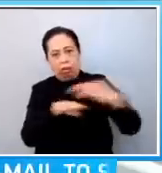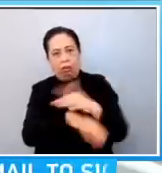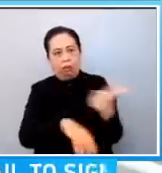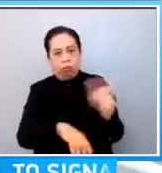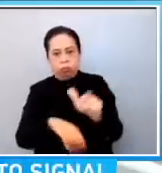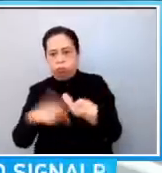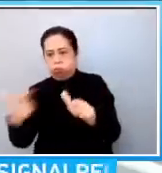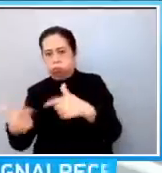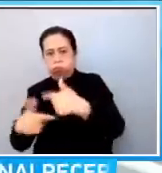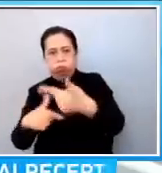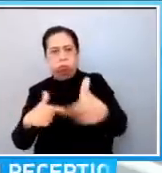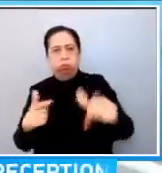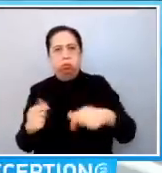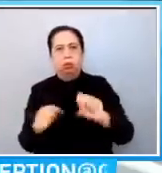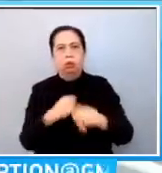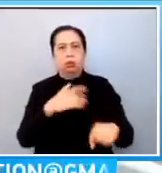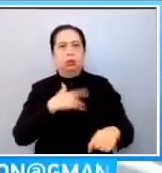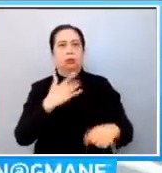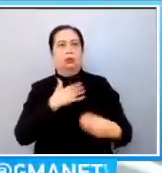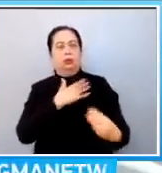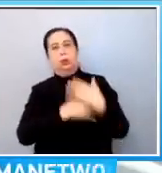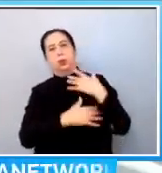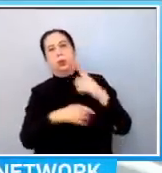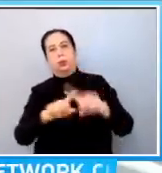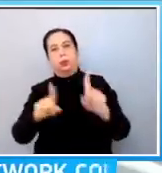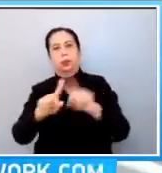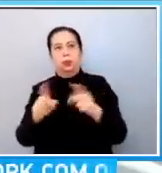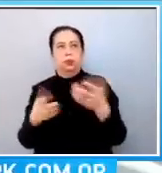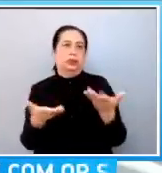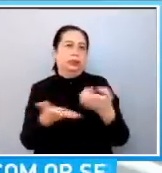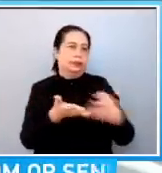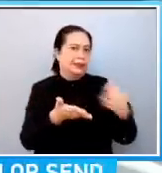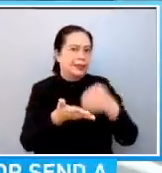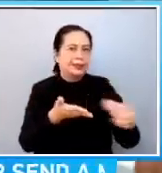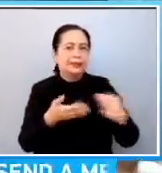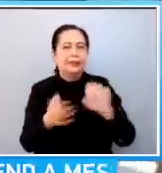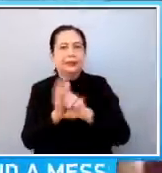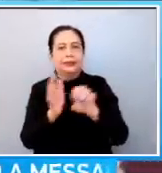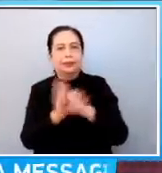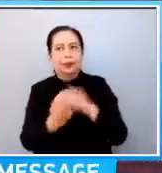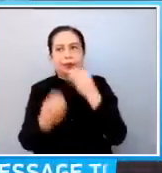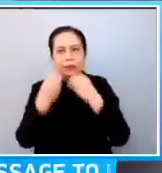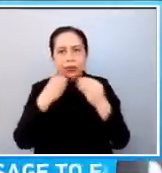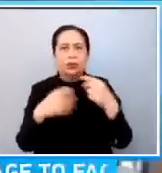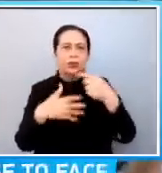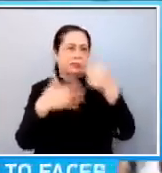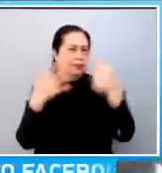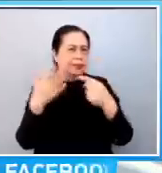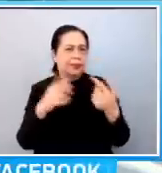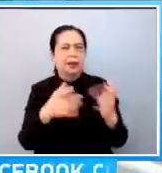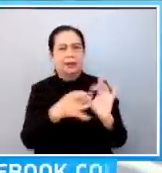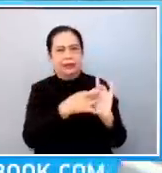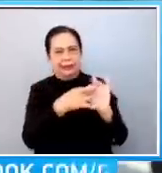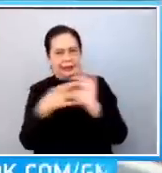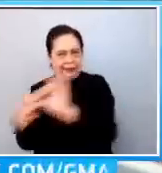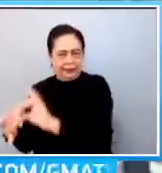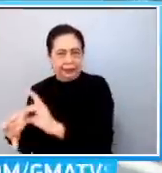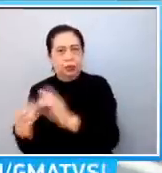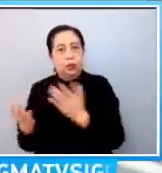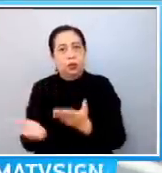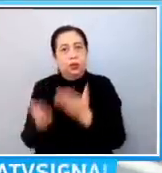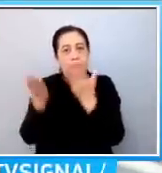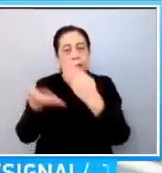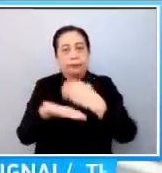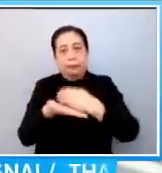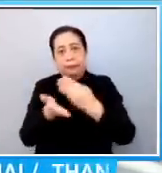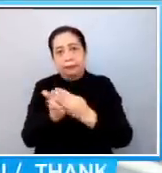na yan at mararamdaman natin yan sa iba pang mga gastos natin tulad ng mga pagkain. So, nire-recommenda nila yan. Ang budget na